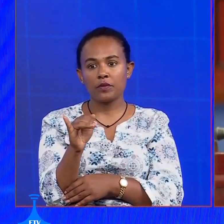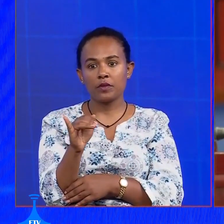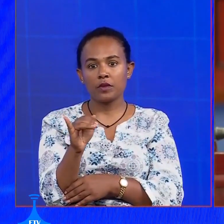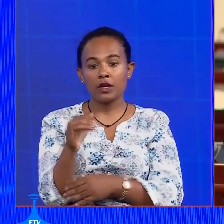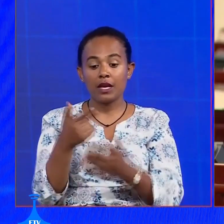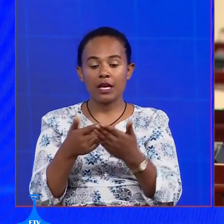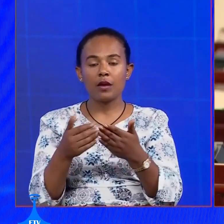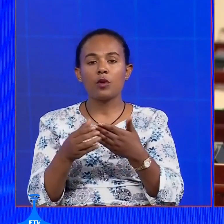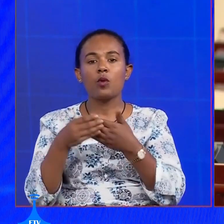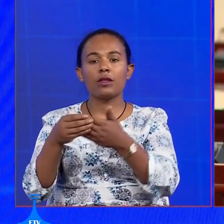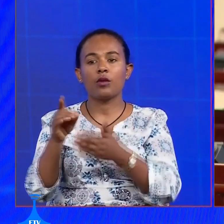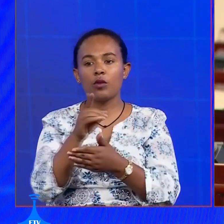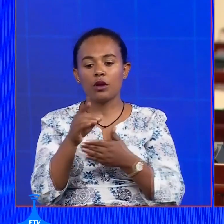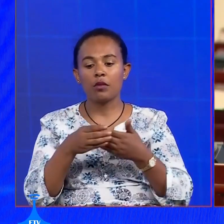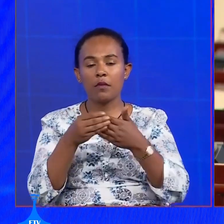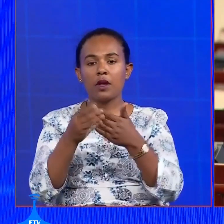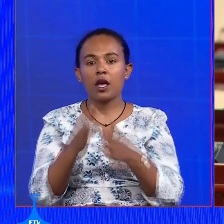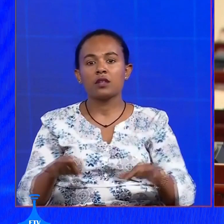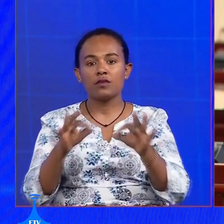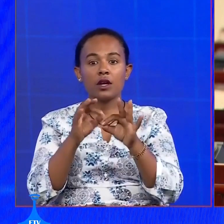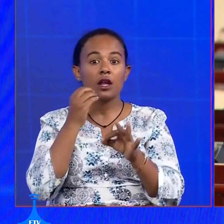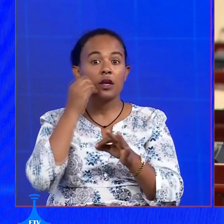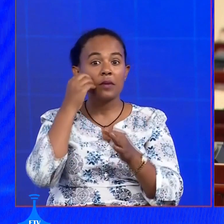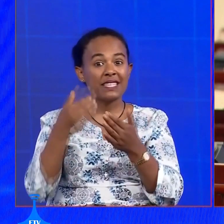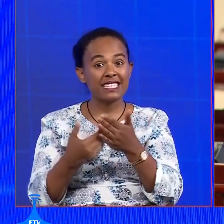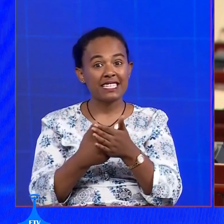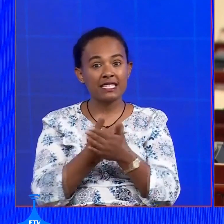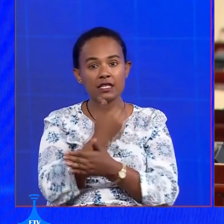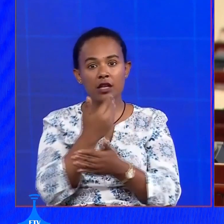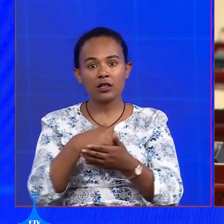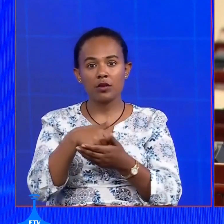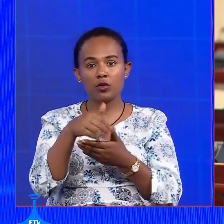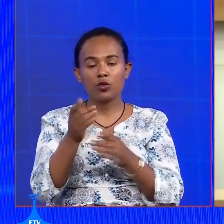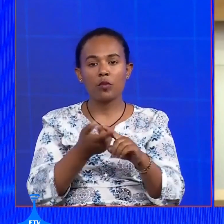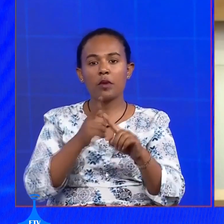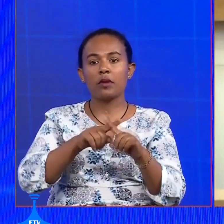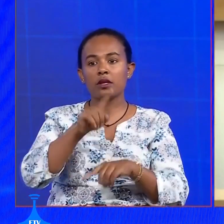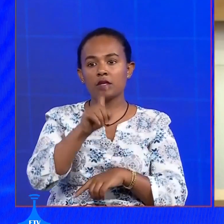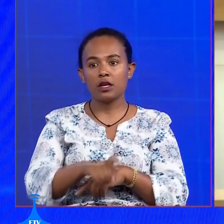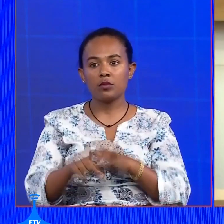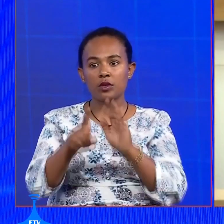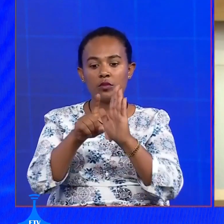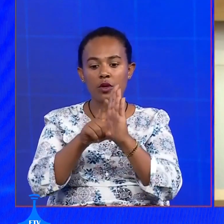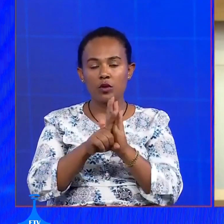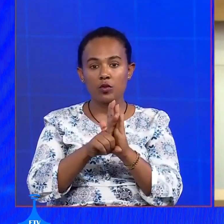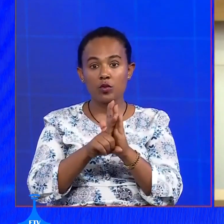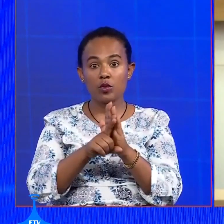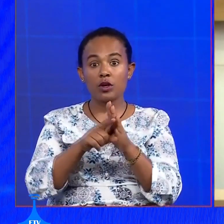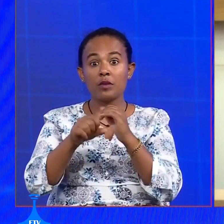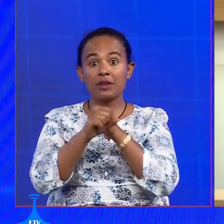እሱም ወጥ ሆነ መመራ ይወጣ ለቤት ድሳት የወጣው የወጣው ወጪ መመለስ አለበት በህጉና በውሉ መሰረት